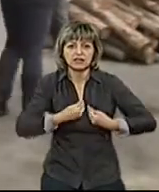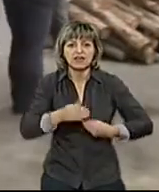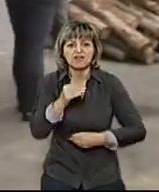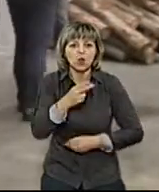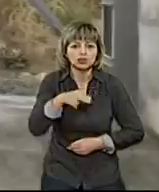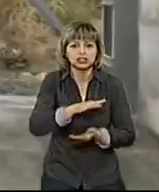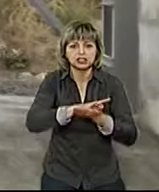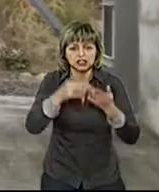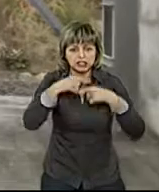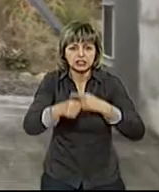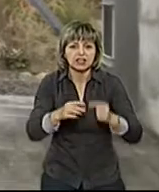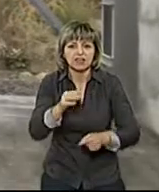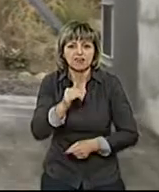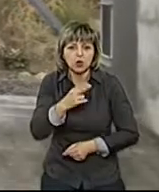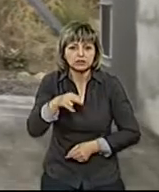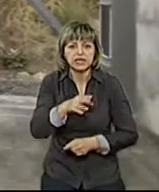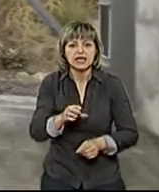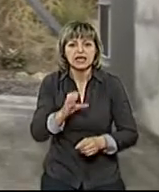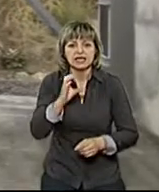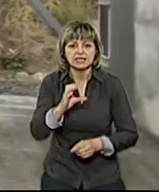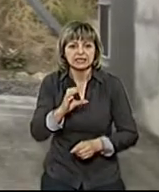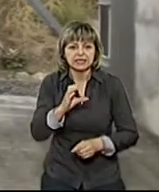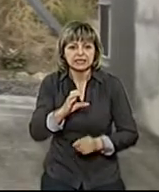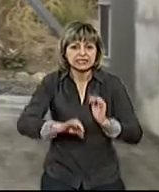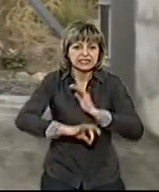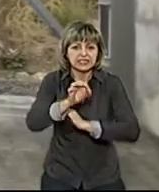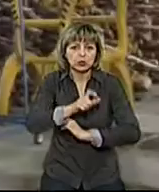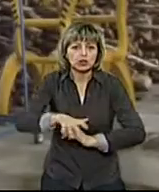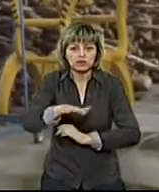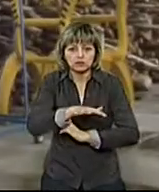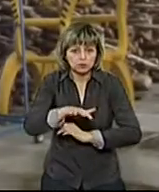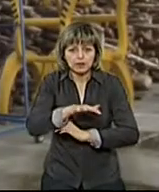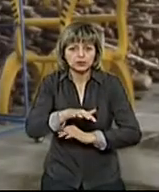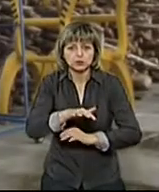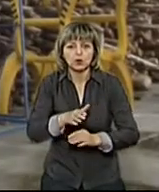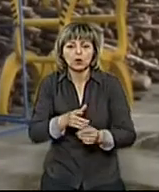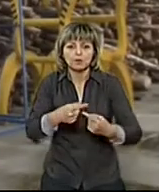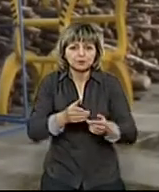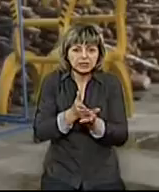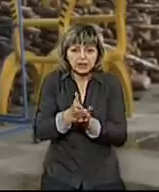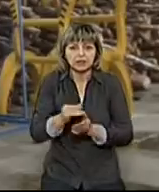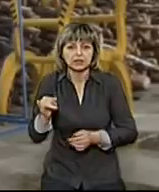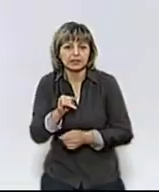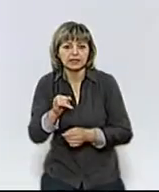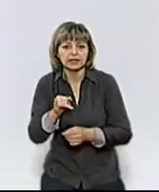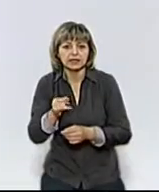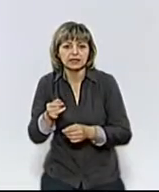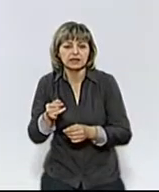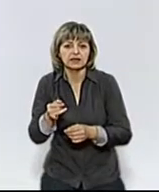та фонд східноєвропейського партнерства енергоефективності та довкілля. Решту кошти кредитні. Термін окупності даної